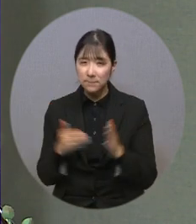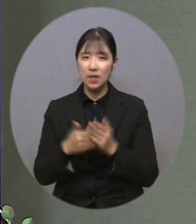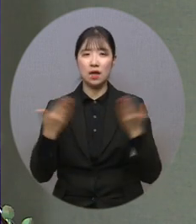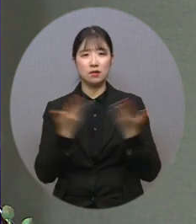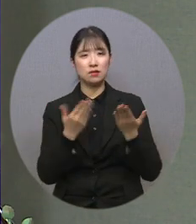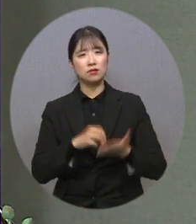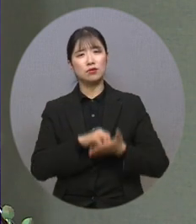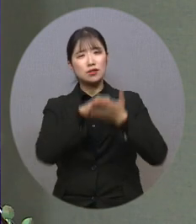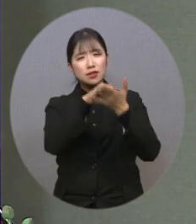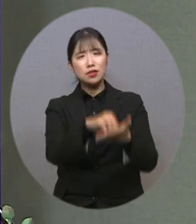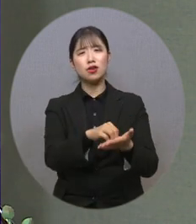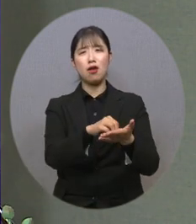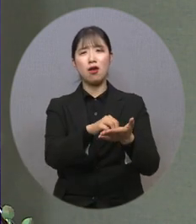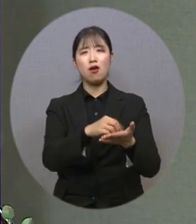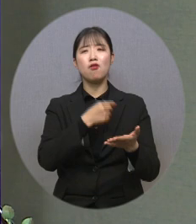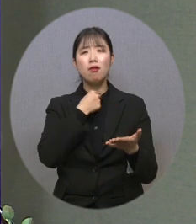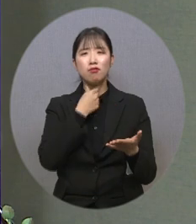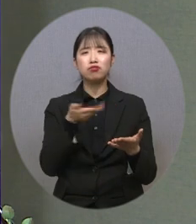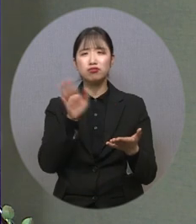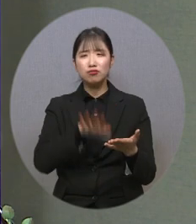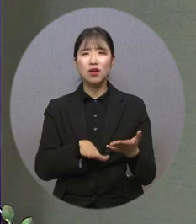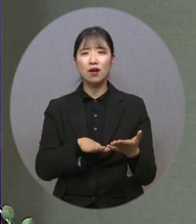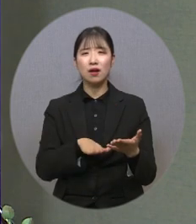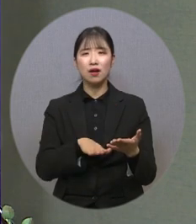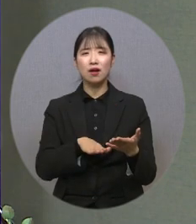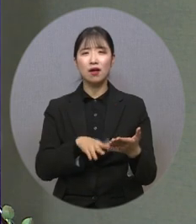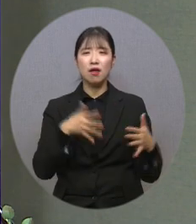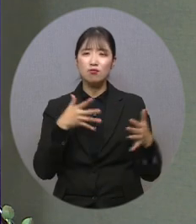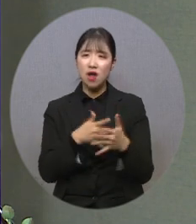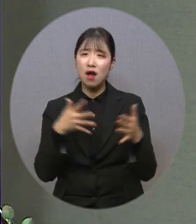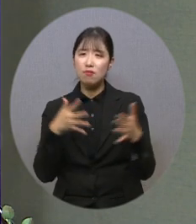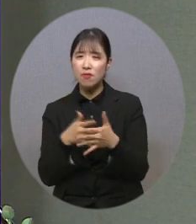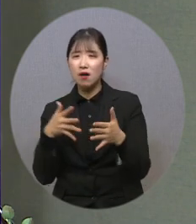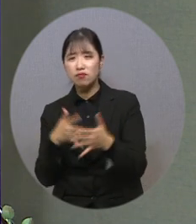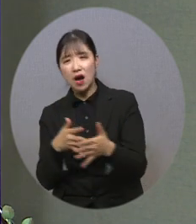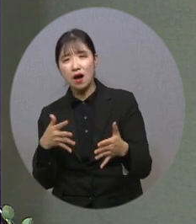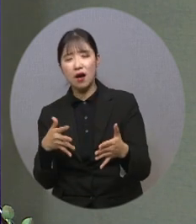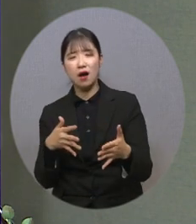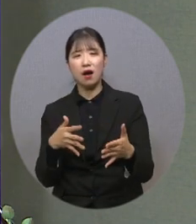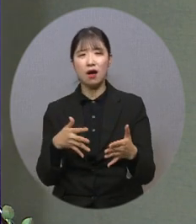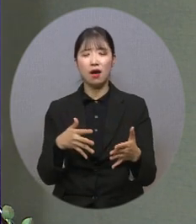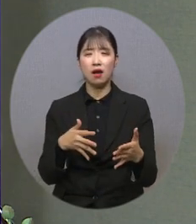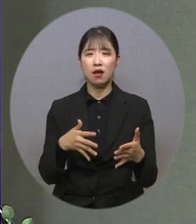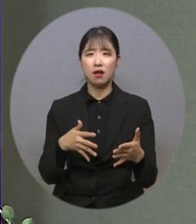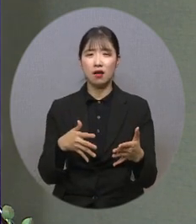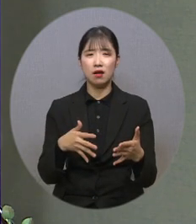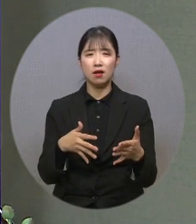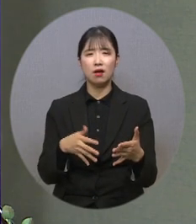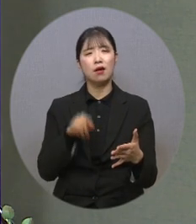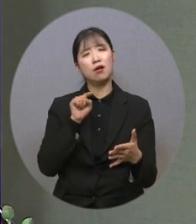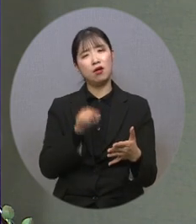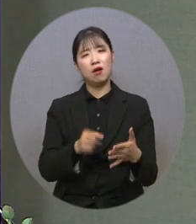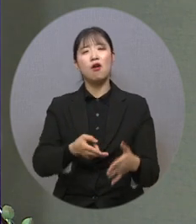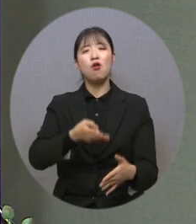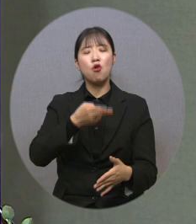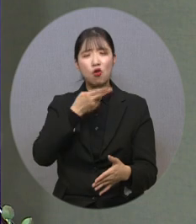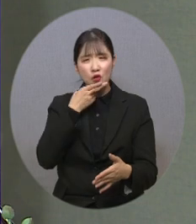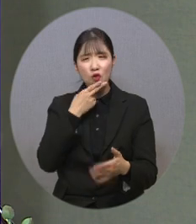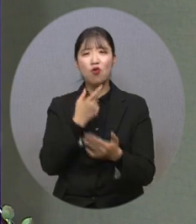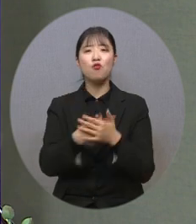직장 취업을 하려고 드는데 네. 이게 자꾸 길이 막힌다. 그렇습니다. 이제 그 막힘이